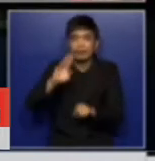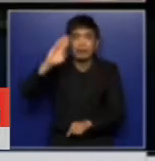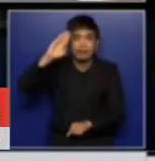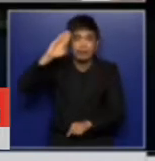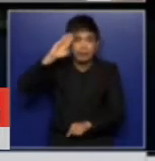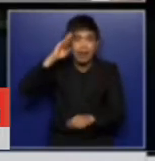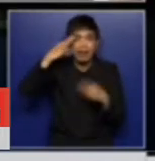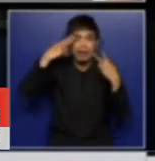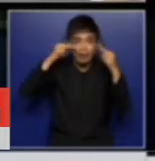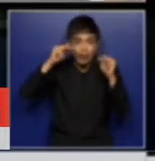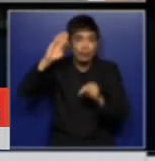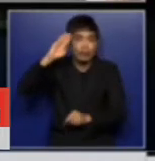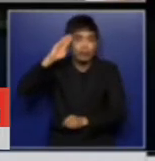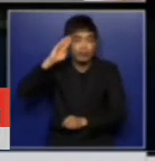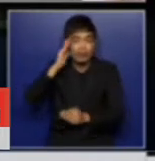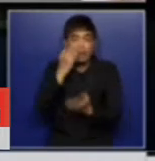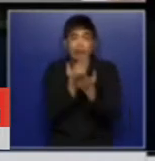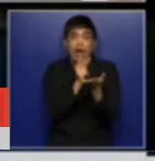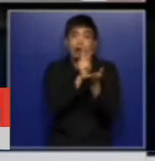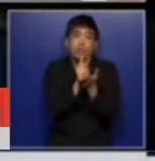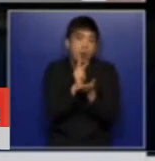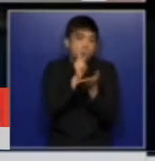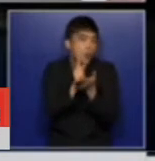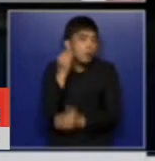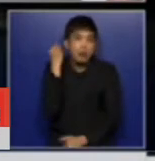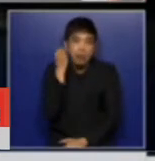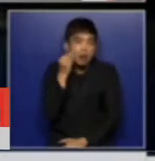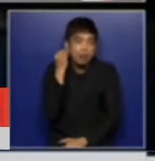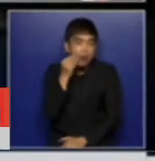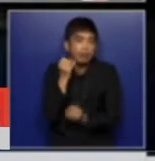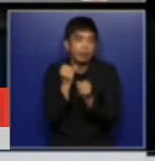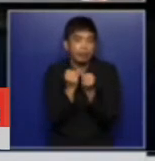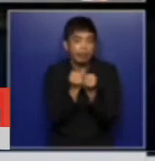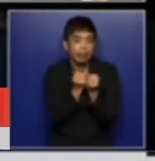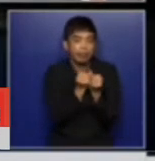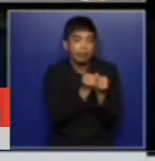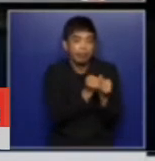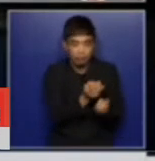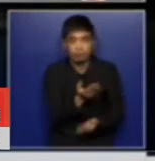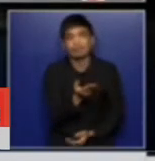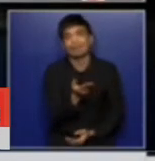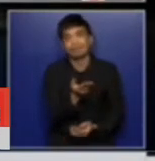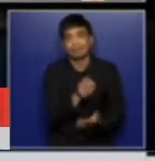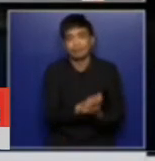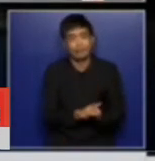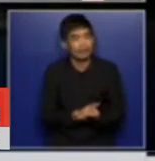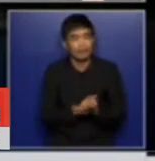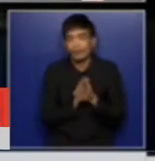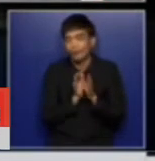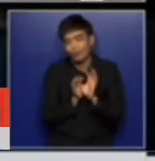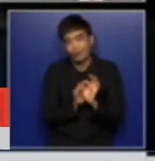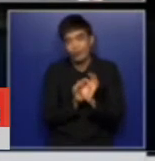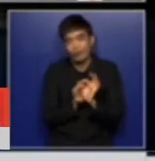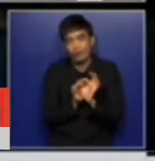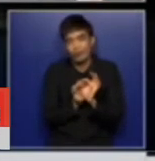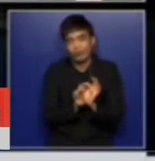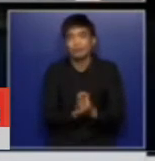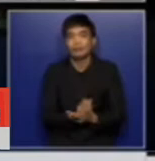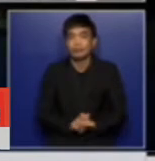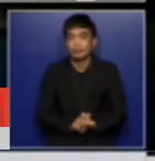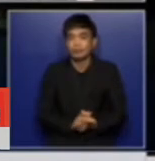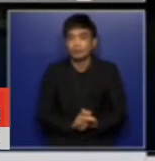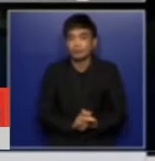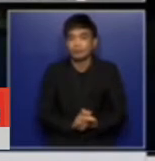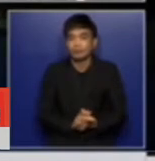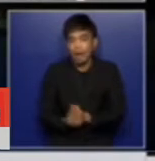ลอดนะครับกู้จนเป็นนิสัยนี่คือสภาพความเป็นจริงที่น่าห่วงใยเหลือเกินครับพอเรามาดูร